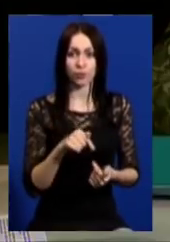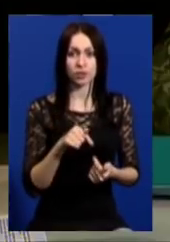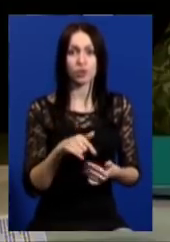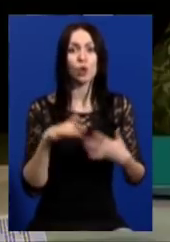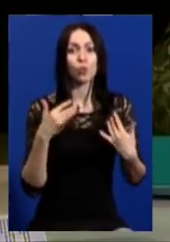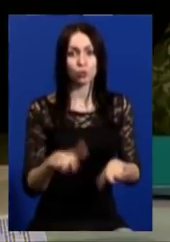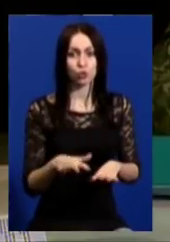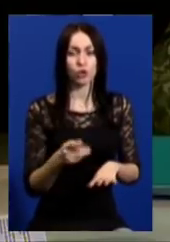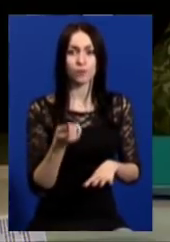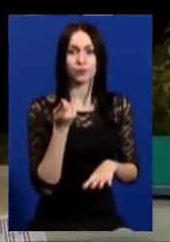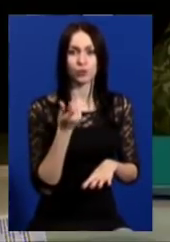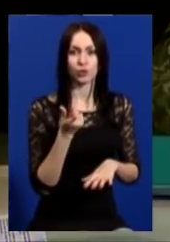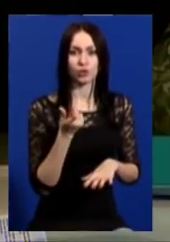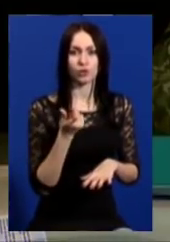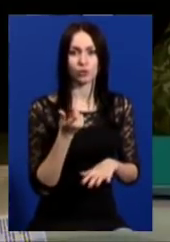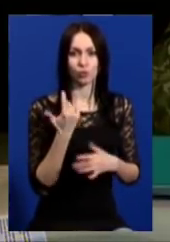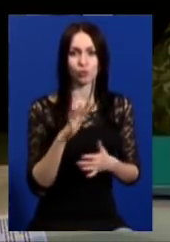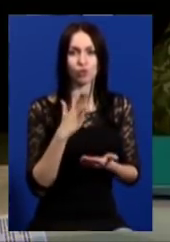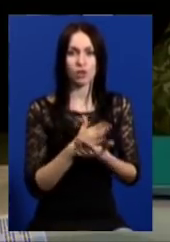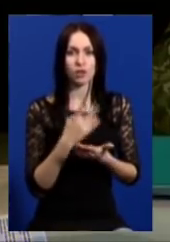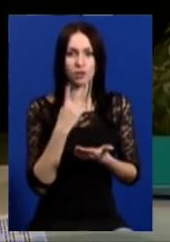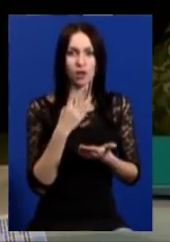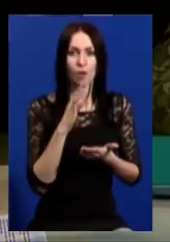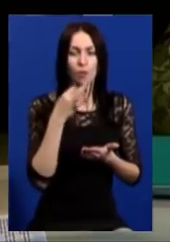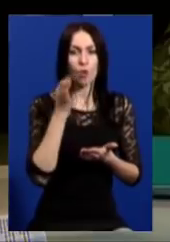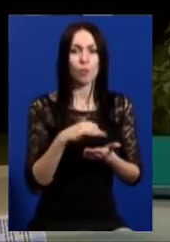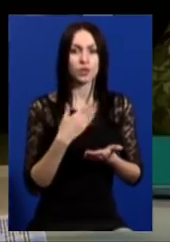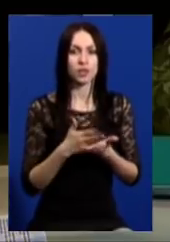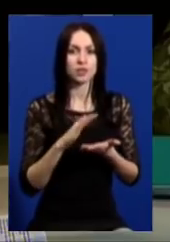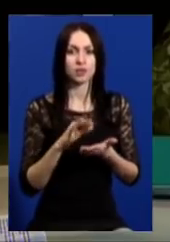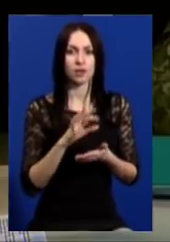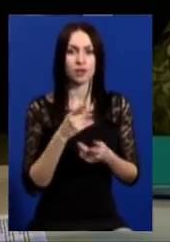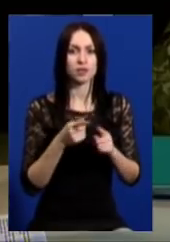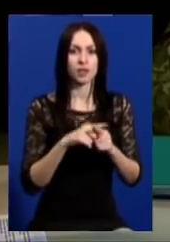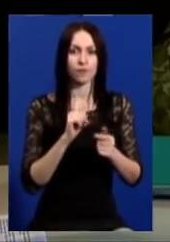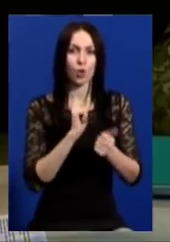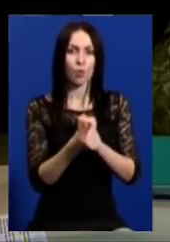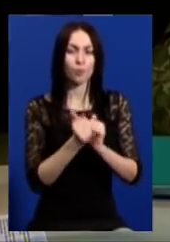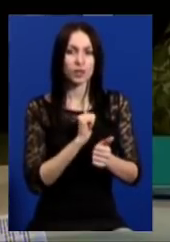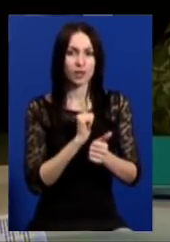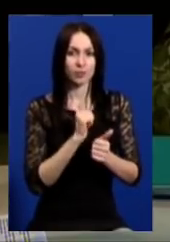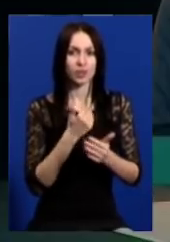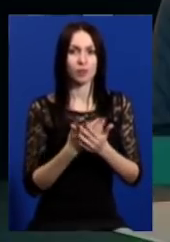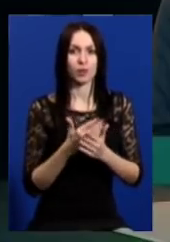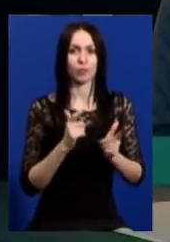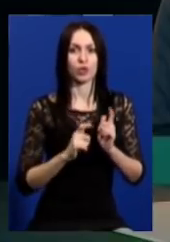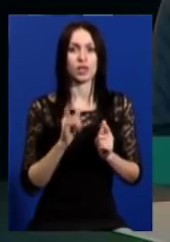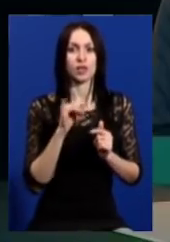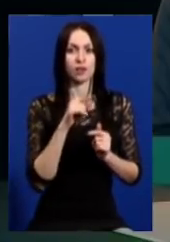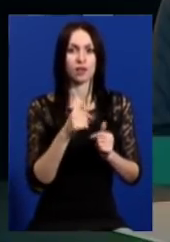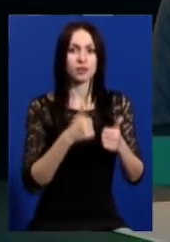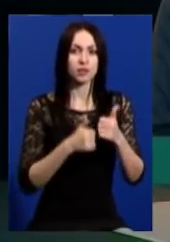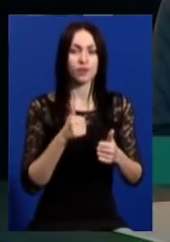вже трошки налагоджена практика взаємообміну з такими організаціями, установами. І вони